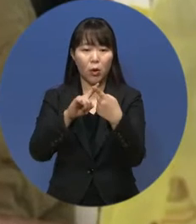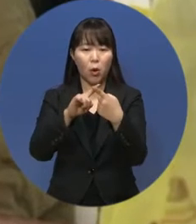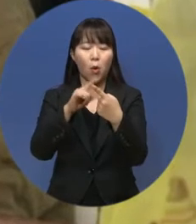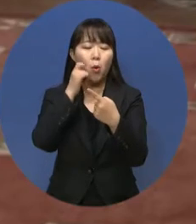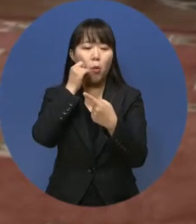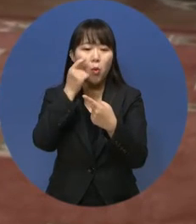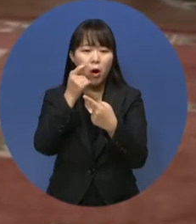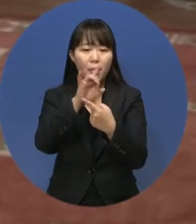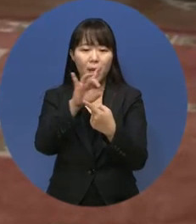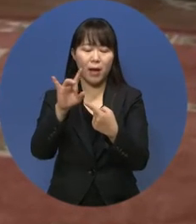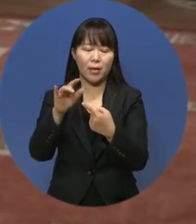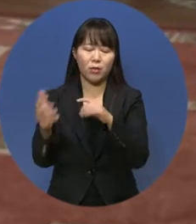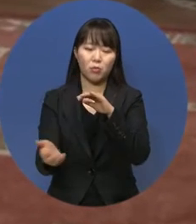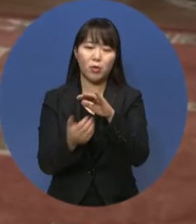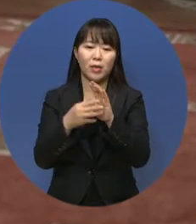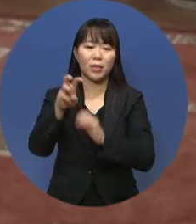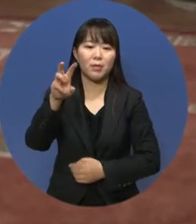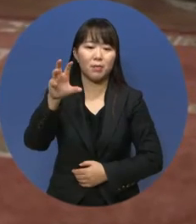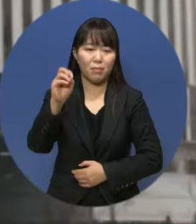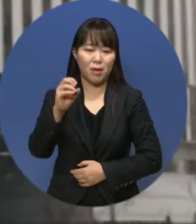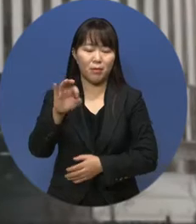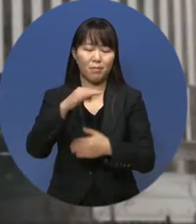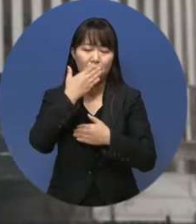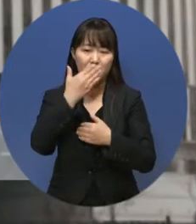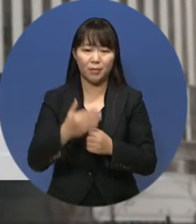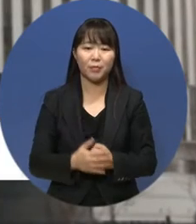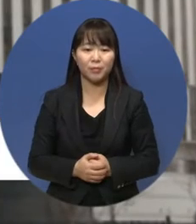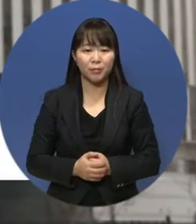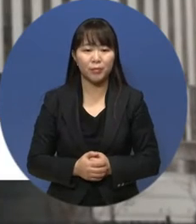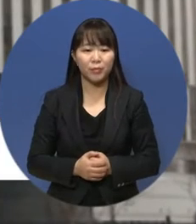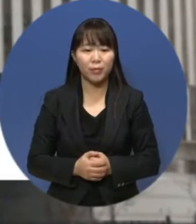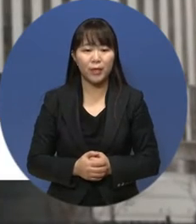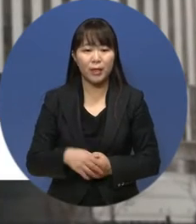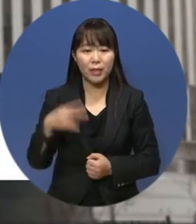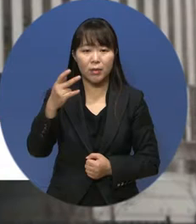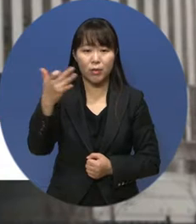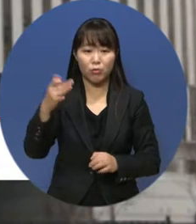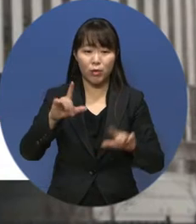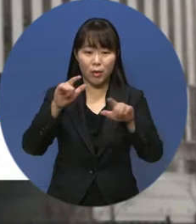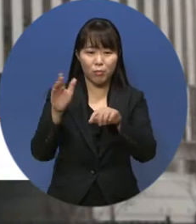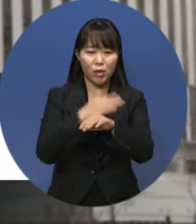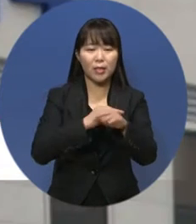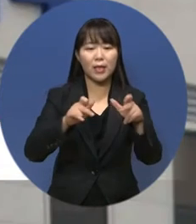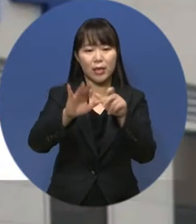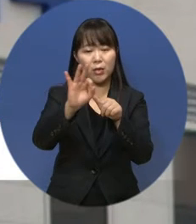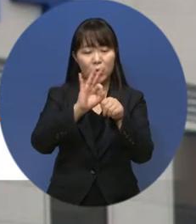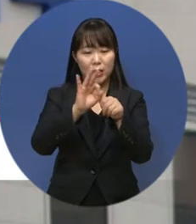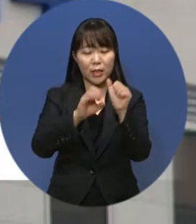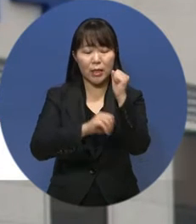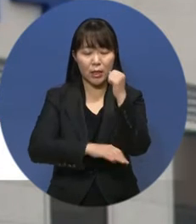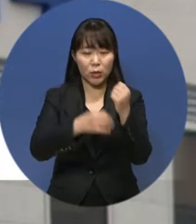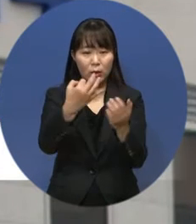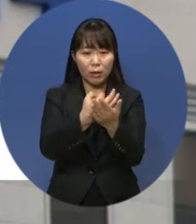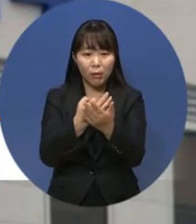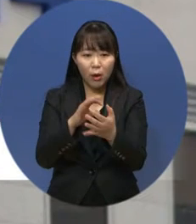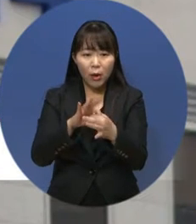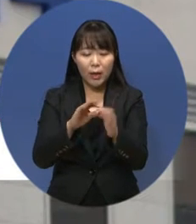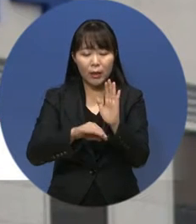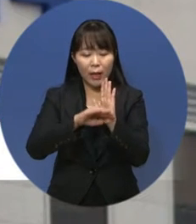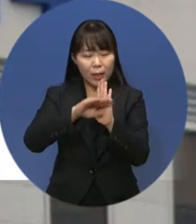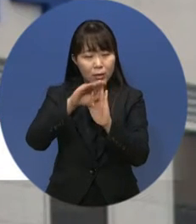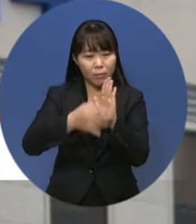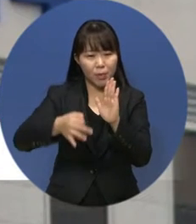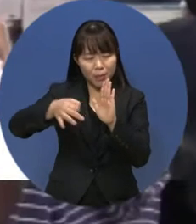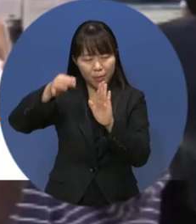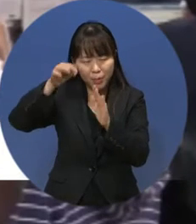30만원 받을 수 있게 됩니다 전군에 2019년 부터 장애인 연금 기초 급여의 단계적 인상 을 추진해